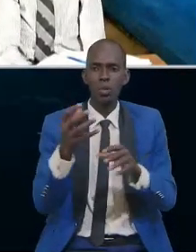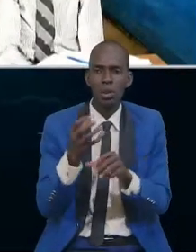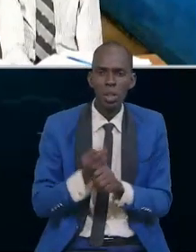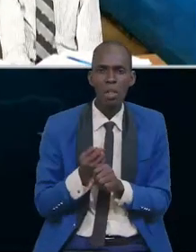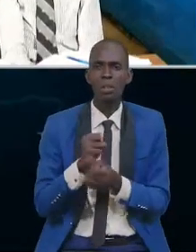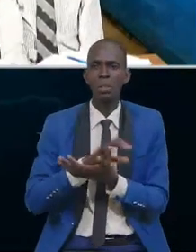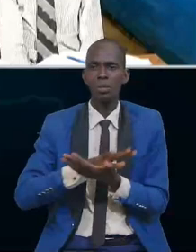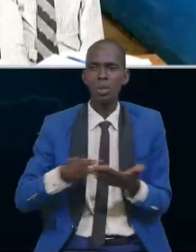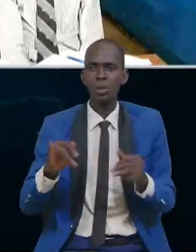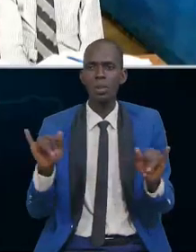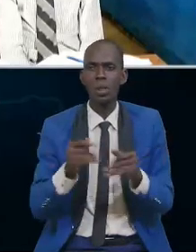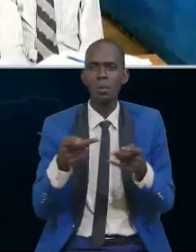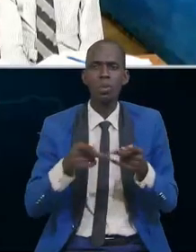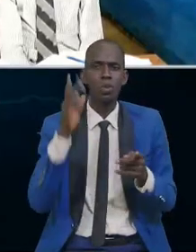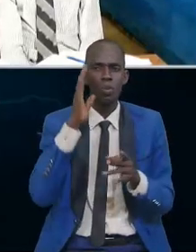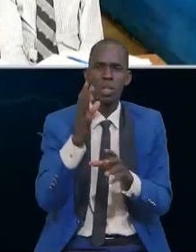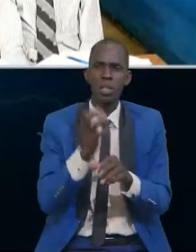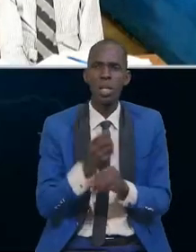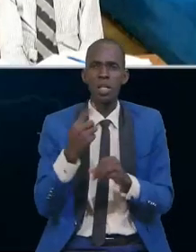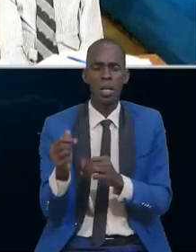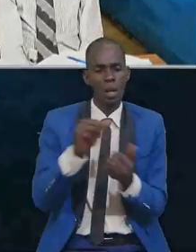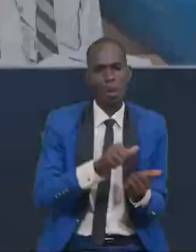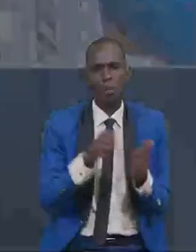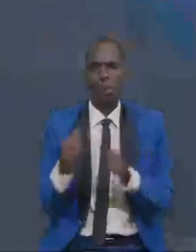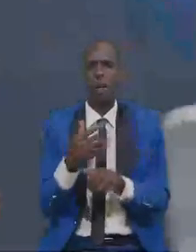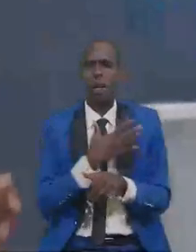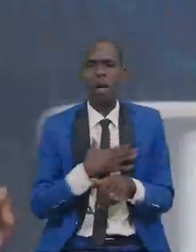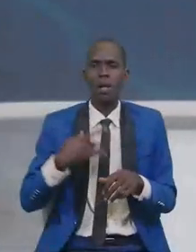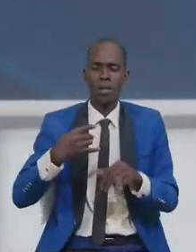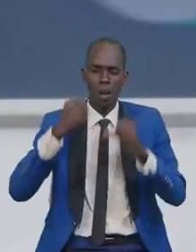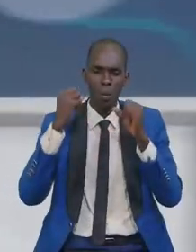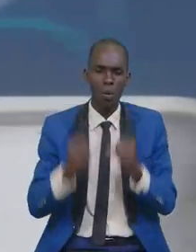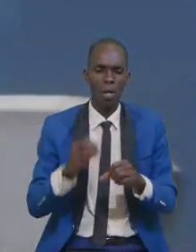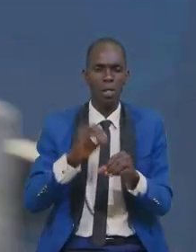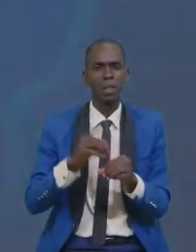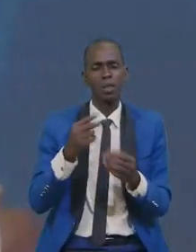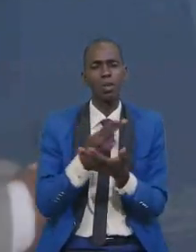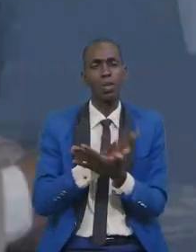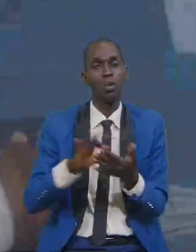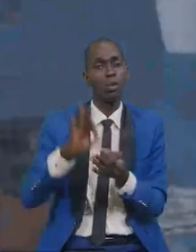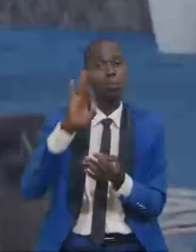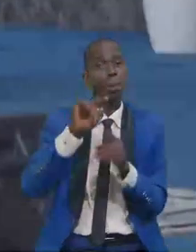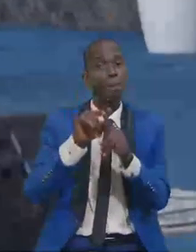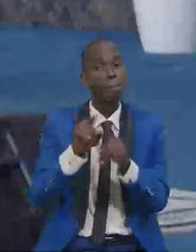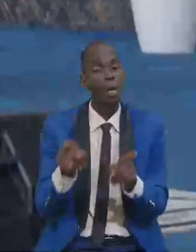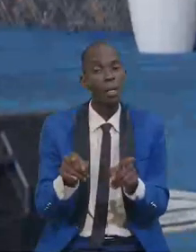la sanctification, le même lieu. C'est là où tu auras le baptême et la puissance du Saint-Esprit.